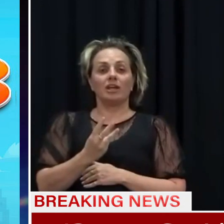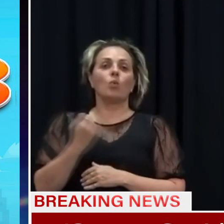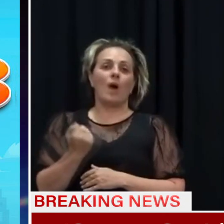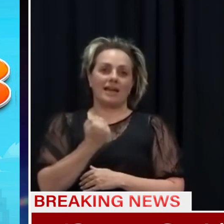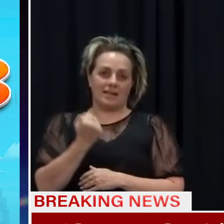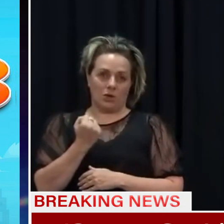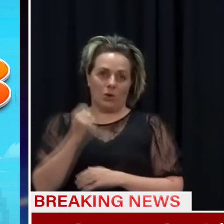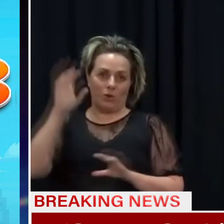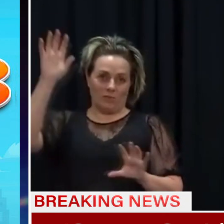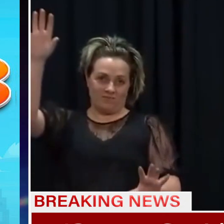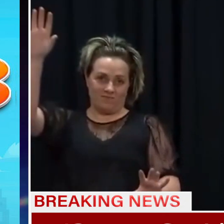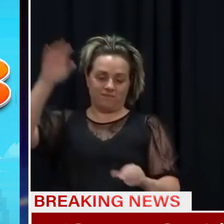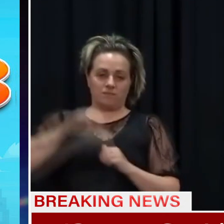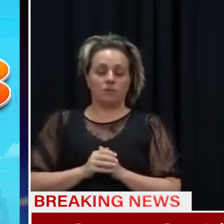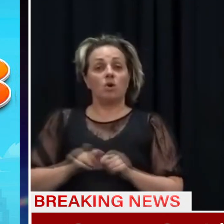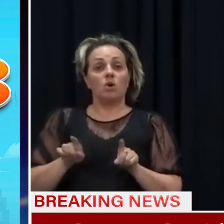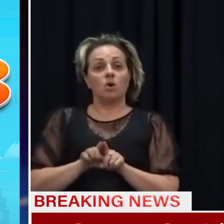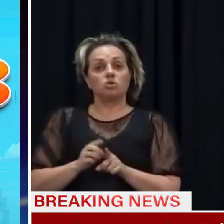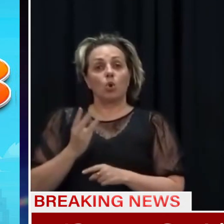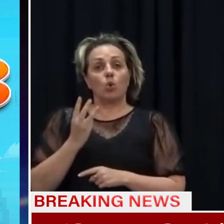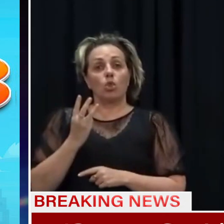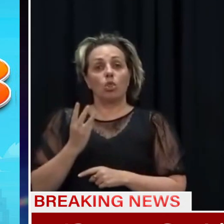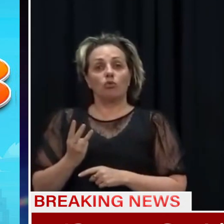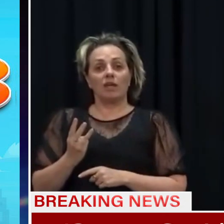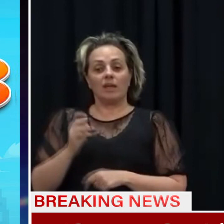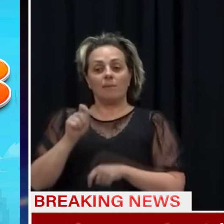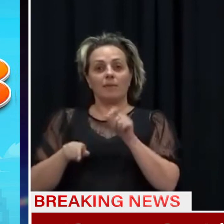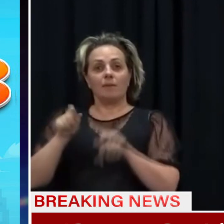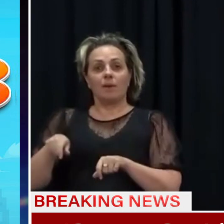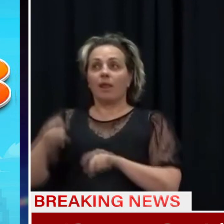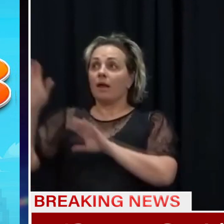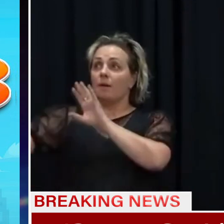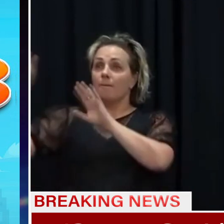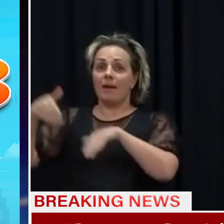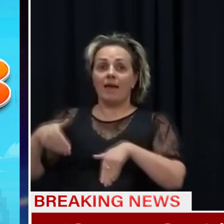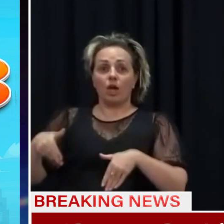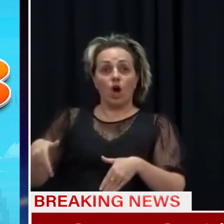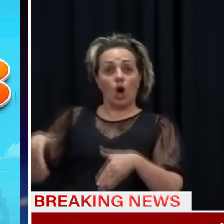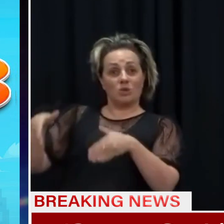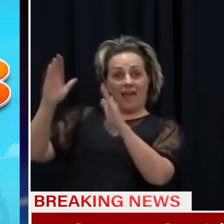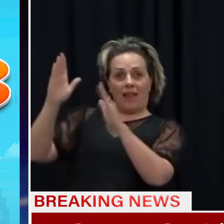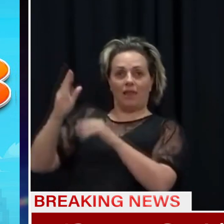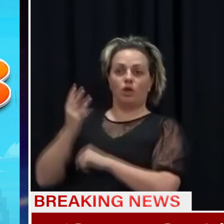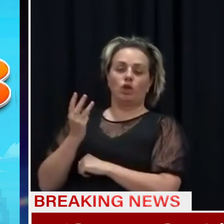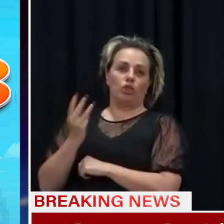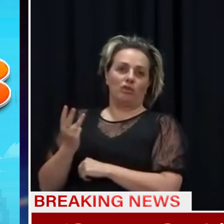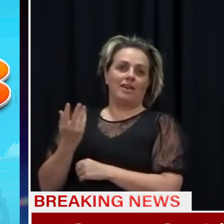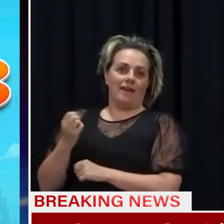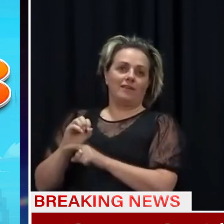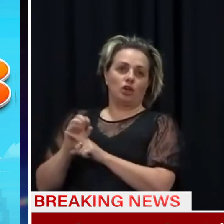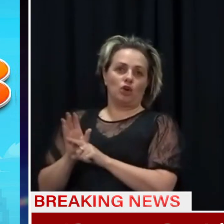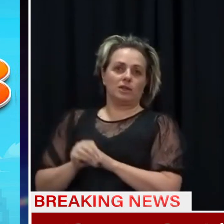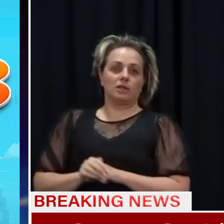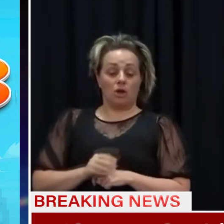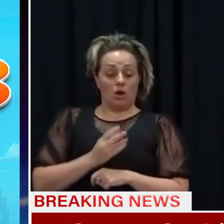केस किस दे नाल लिंक है। उते ही डेल्टा आउटब्रेक के कुल केसों की गिनती हुण तक 1664 हो चुकी है।